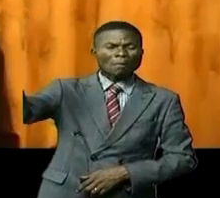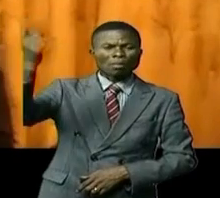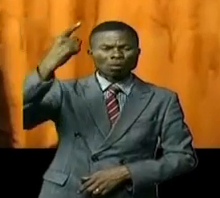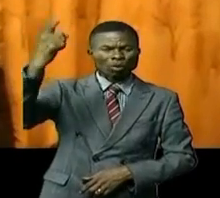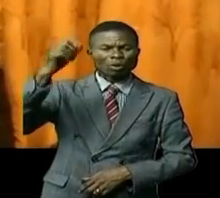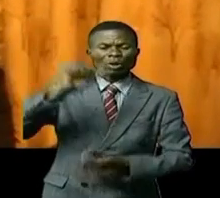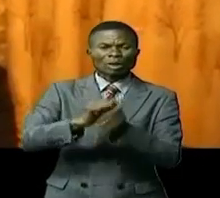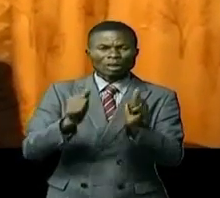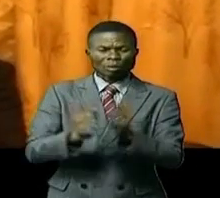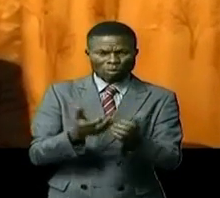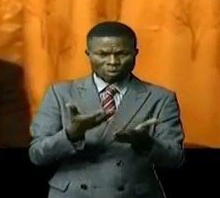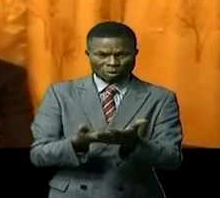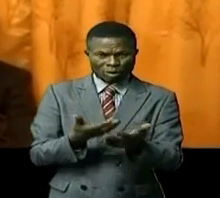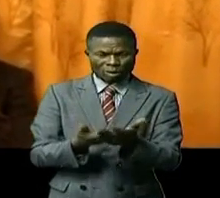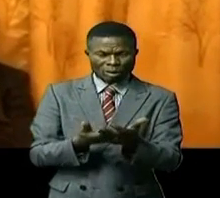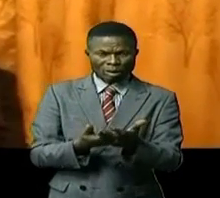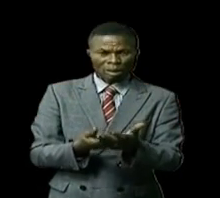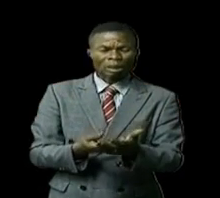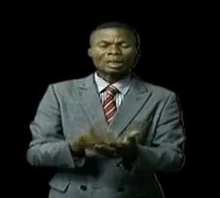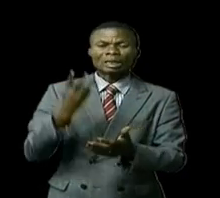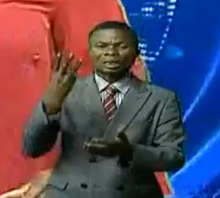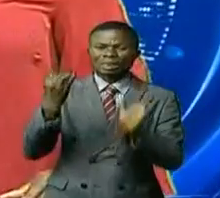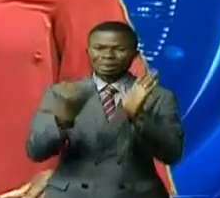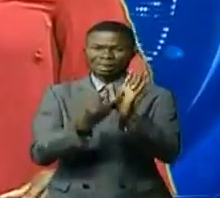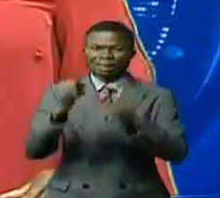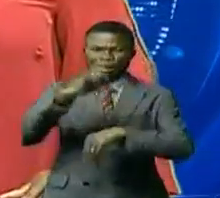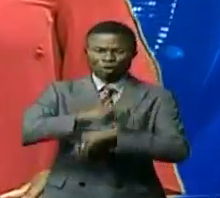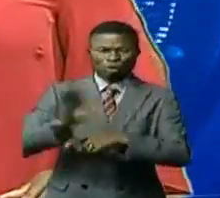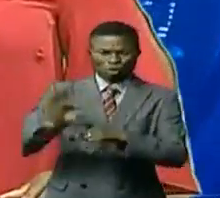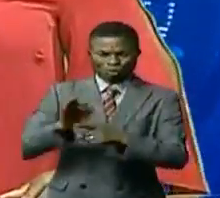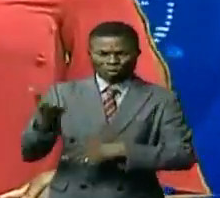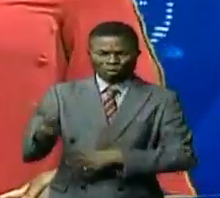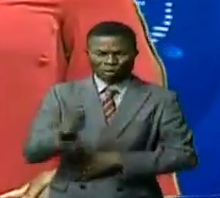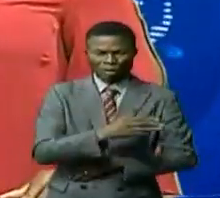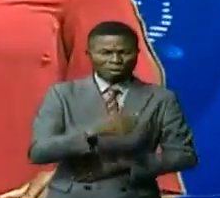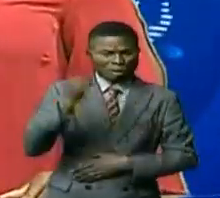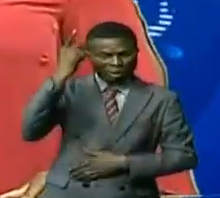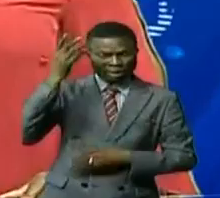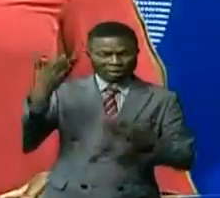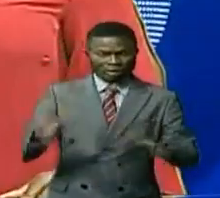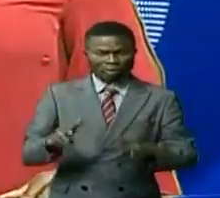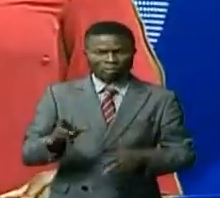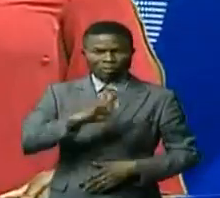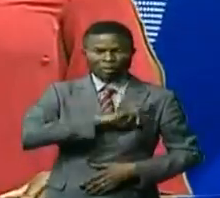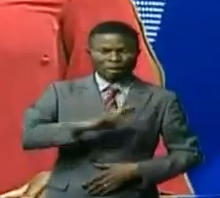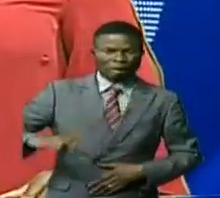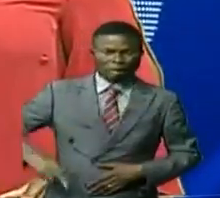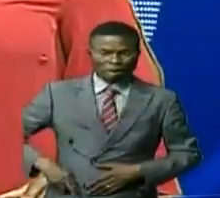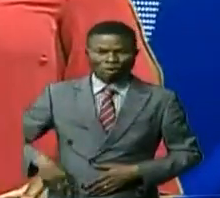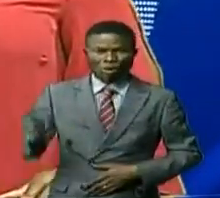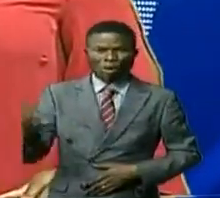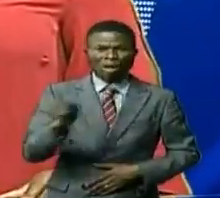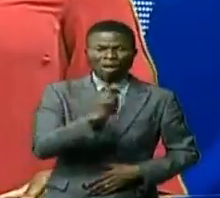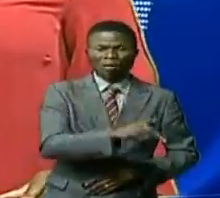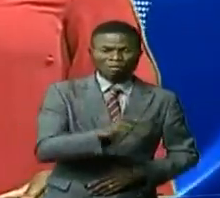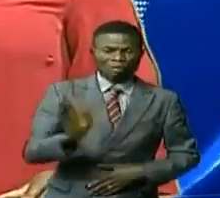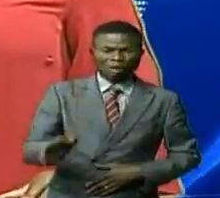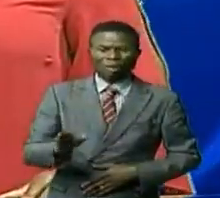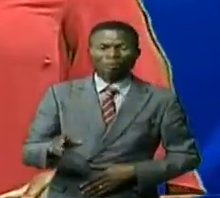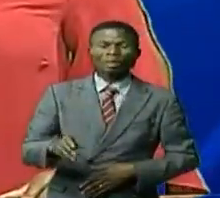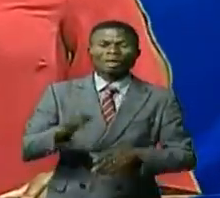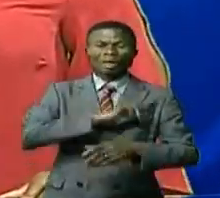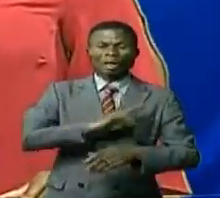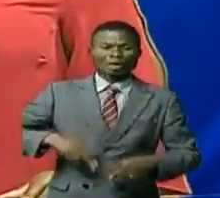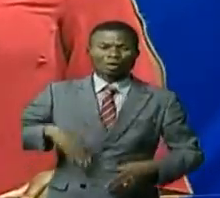le domaine. Elle durera 7 jours. Après Kinshasa, le roi Philippe et la reine Mathilde vont se rendre à